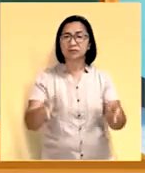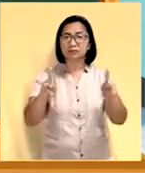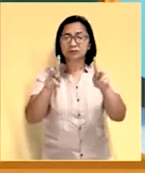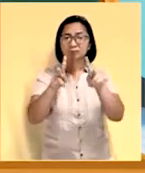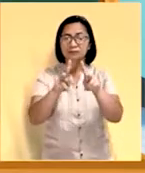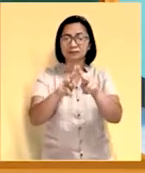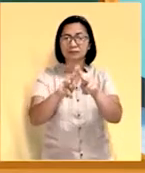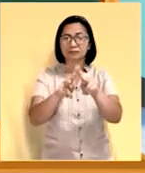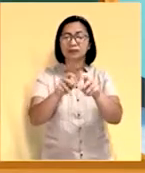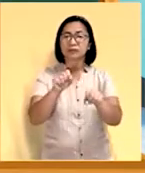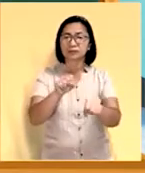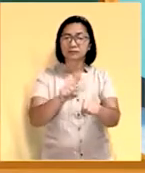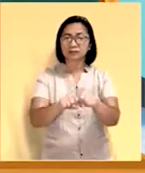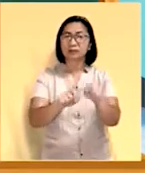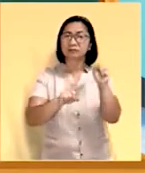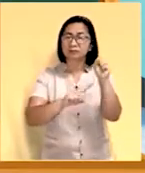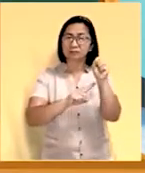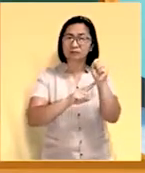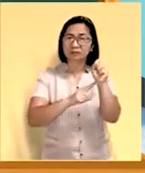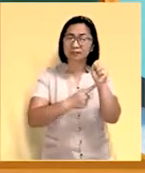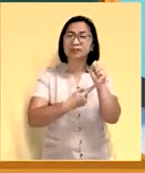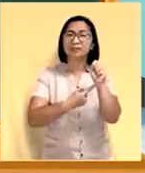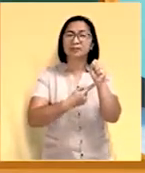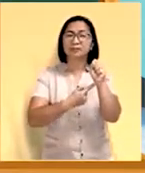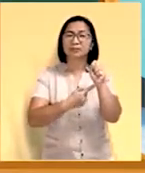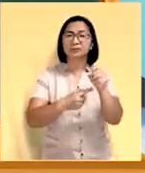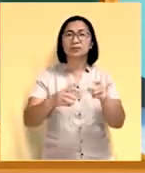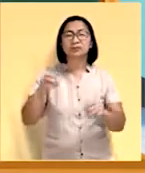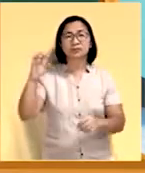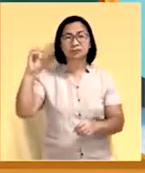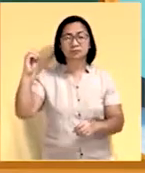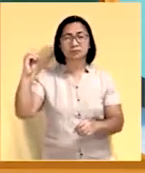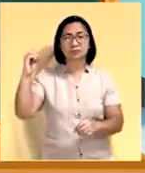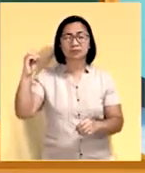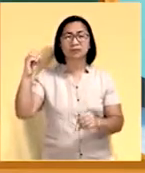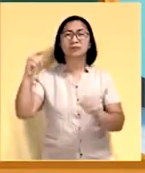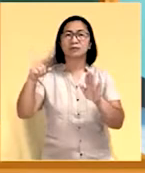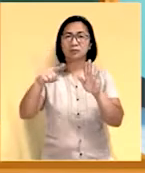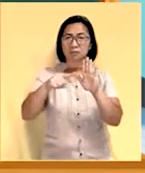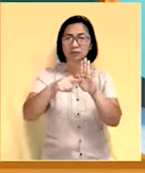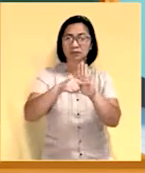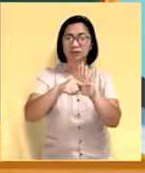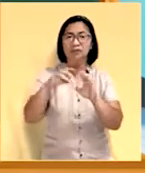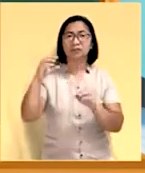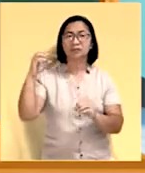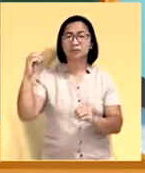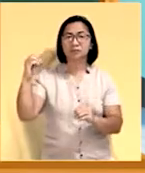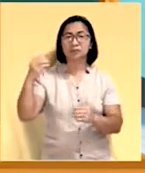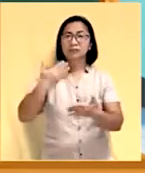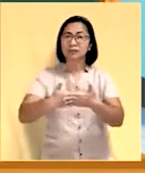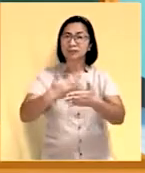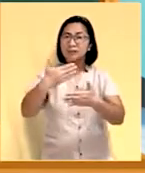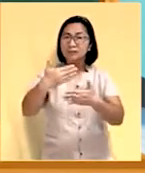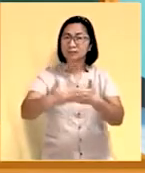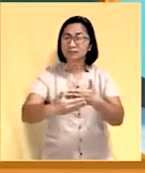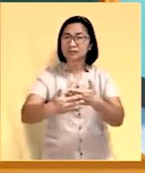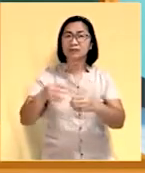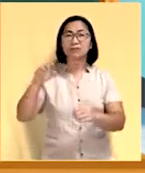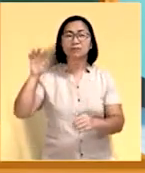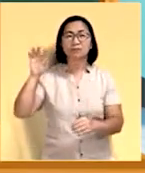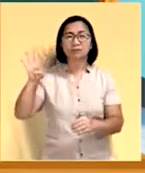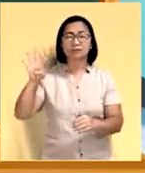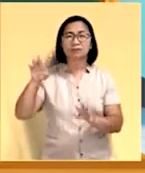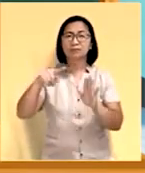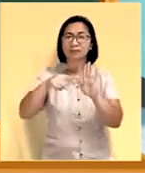value. Kaya, magsisimula tayo sa 0 minus 0 at susunod